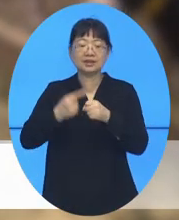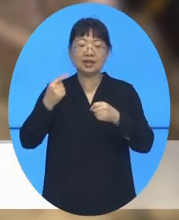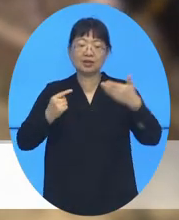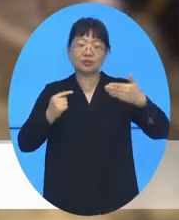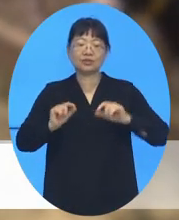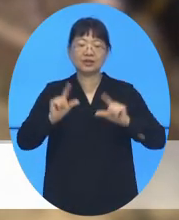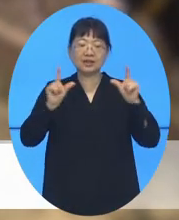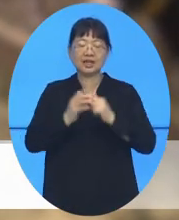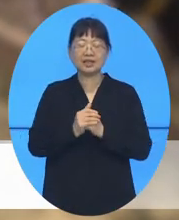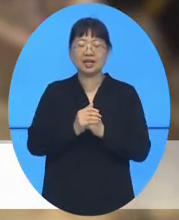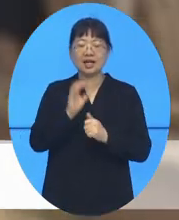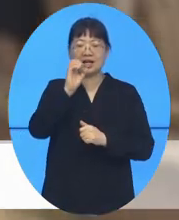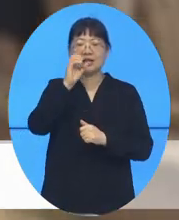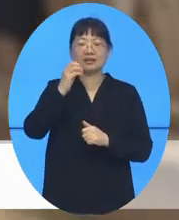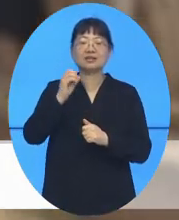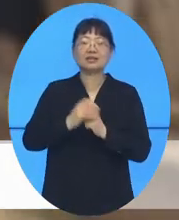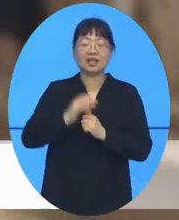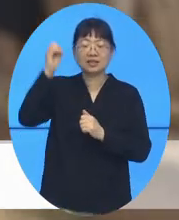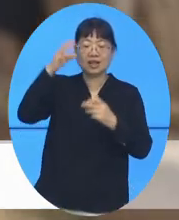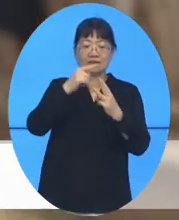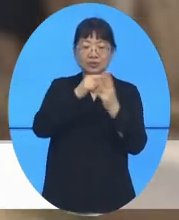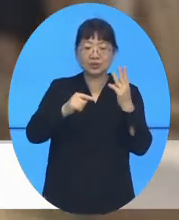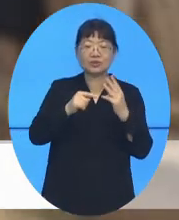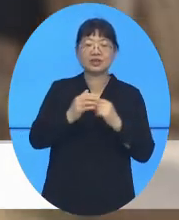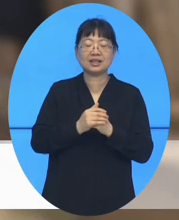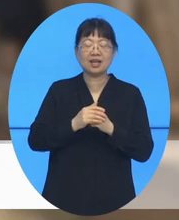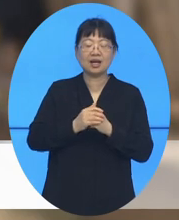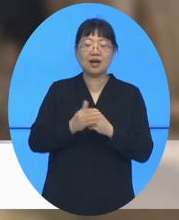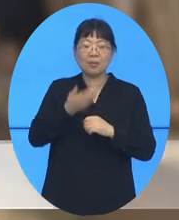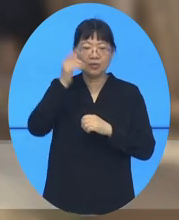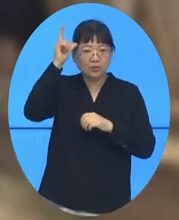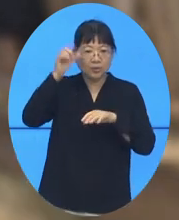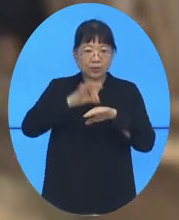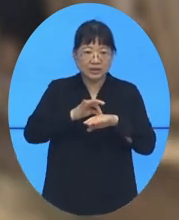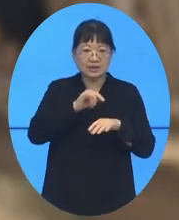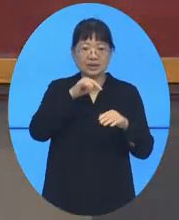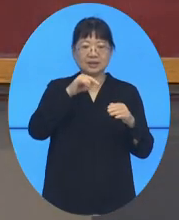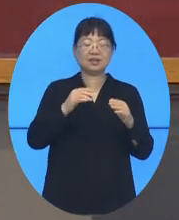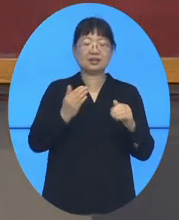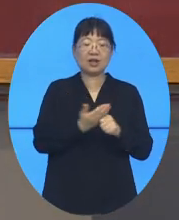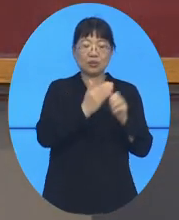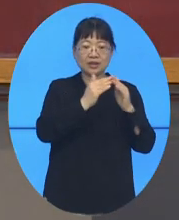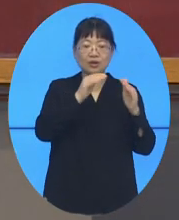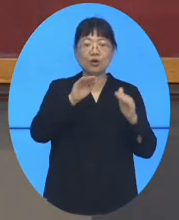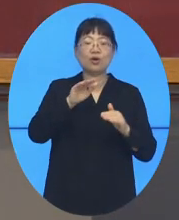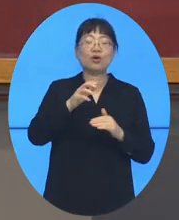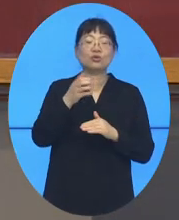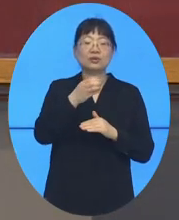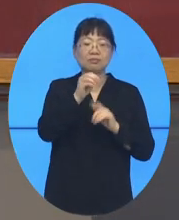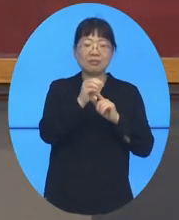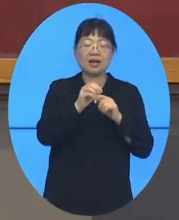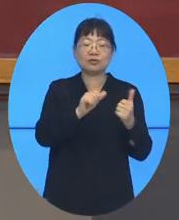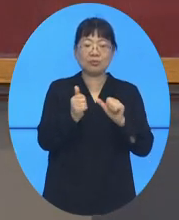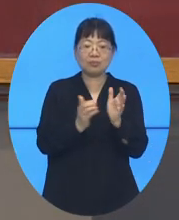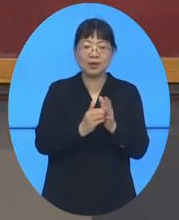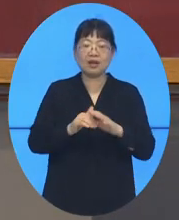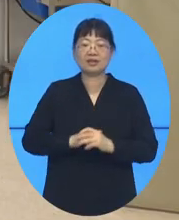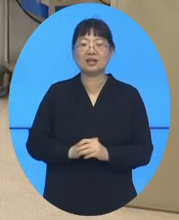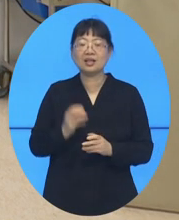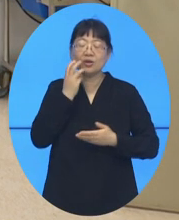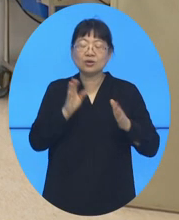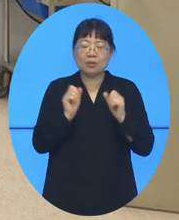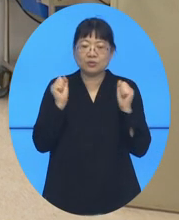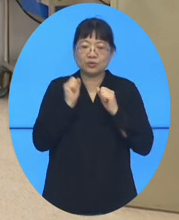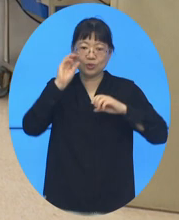지난 9일 양주시의 유구사용론가에서 약 90마리가 폐사했습니다 경기도 북부 동물위생시험소는